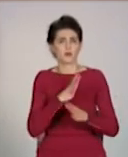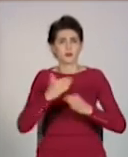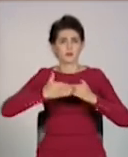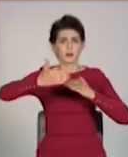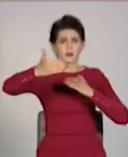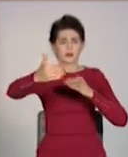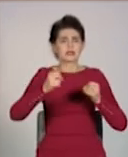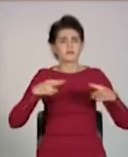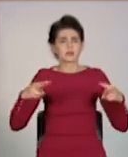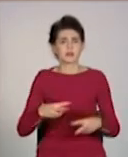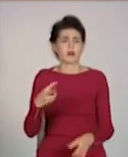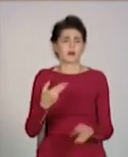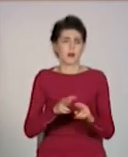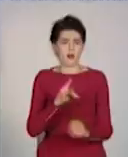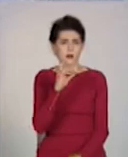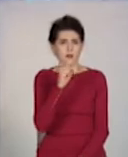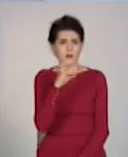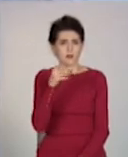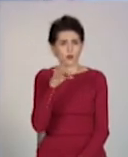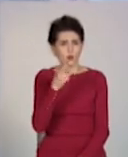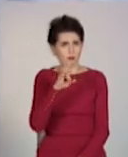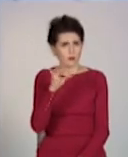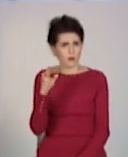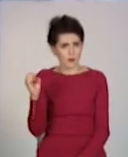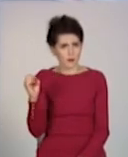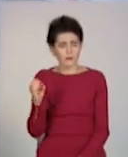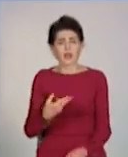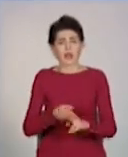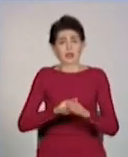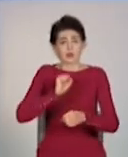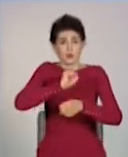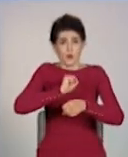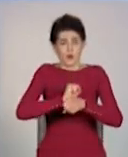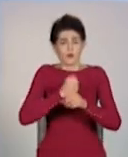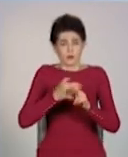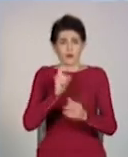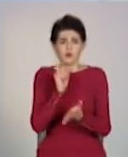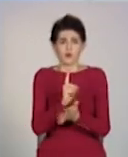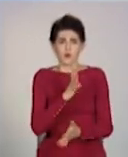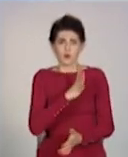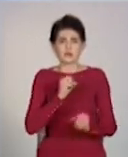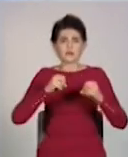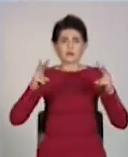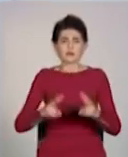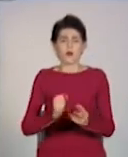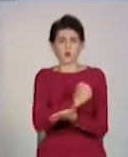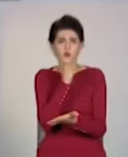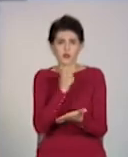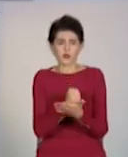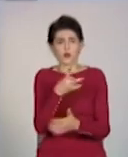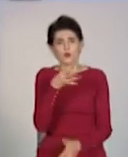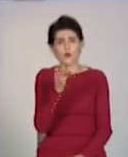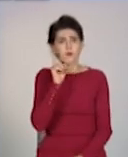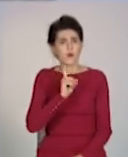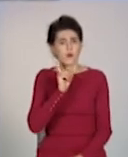остановок, не просто так, где мы захотели остановились. Жители вважают, зупинки на вимогу потрібно зробити офіційними, та поки на таке прохання